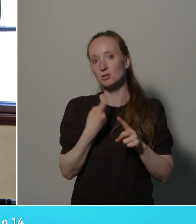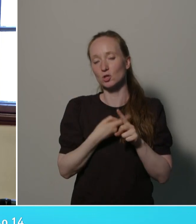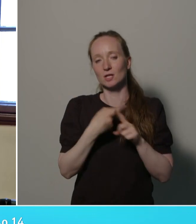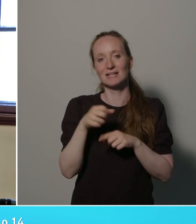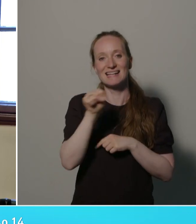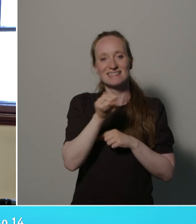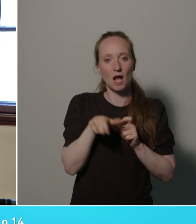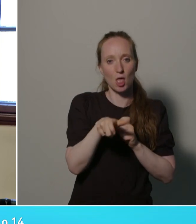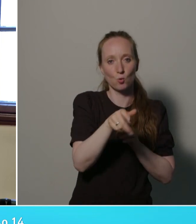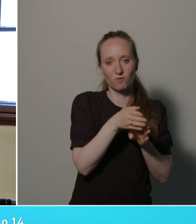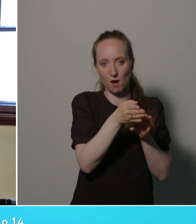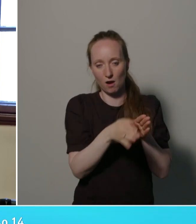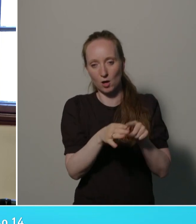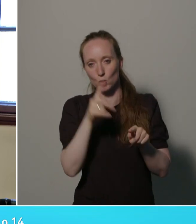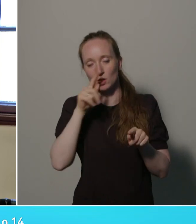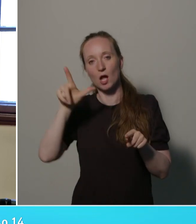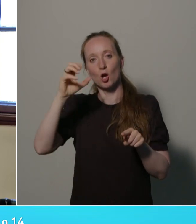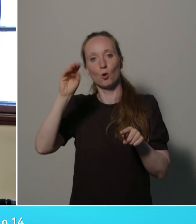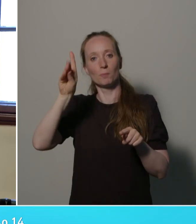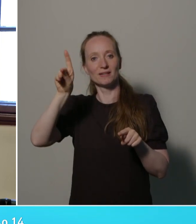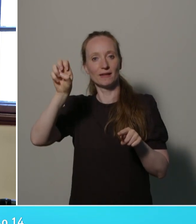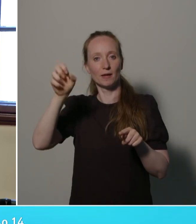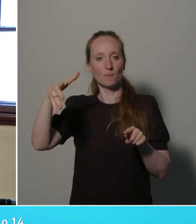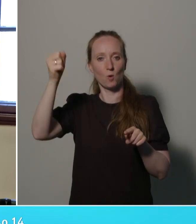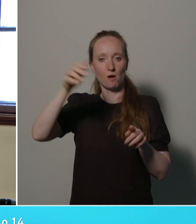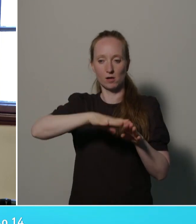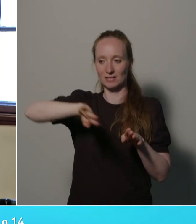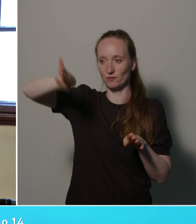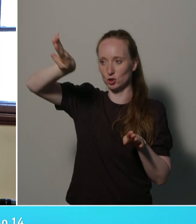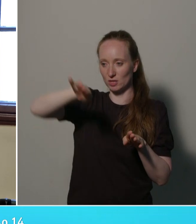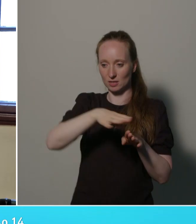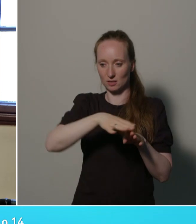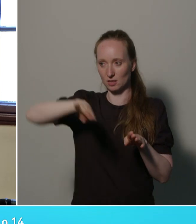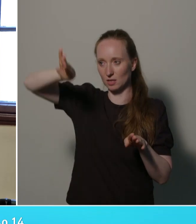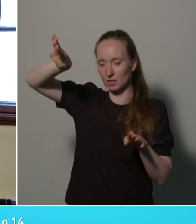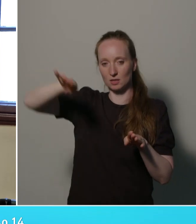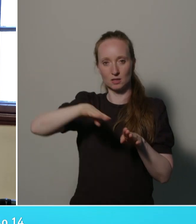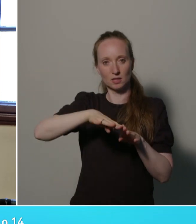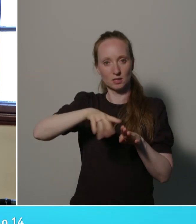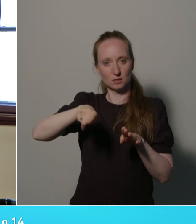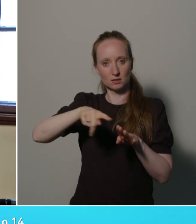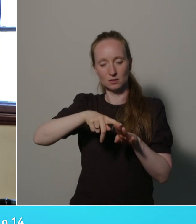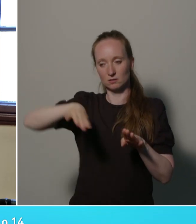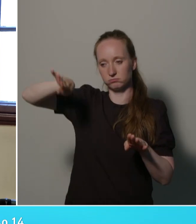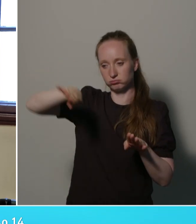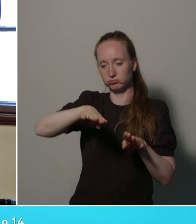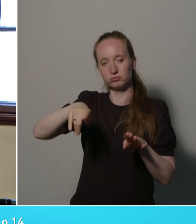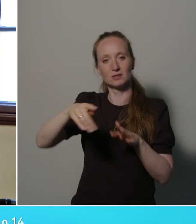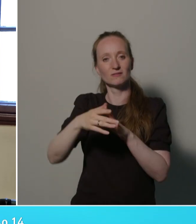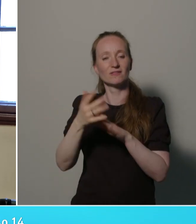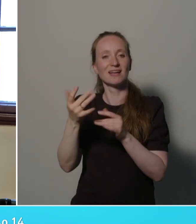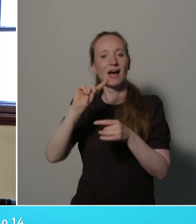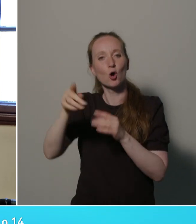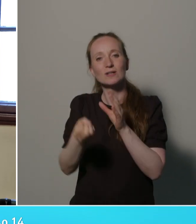dann Lobdeburg sozusagen so ein Zwischenbiotop, hätte ich jetzt beinahe gesagt, oder naturnahen Bereich, wo